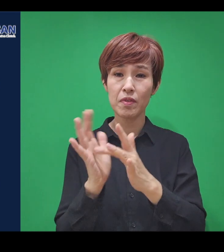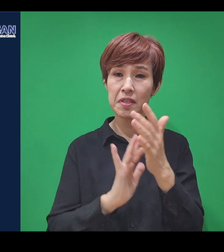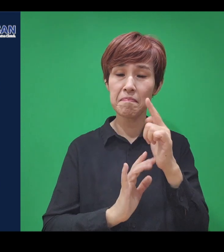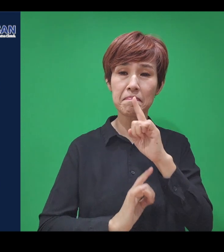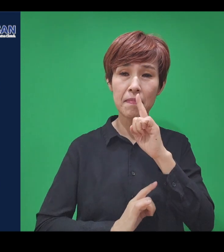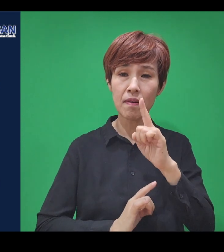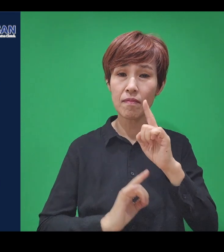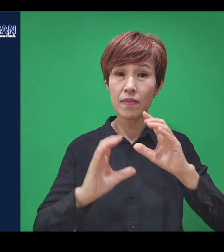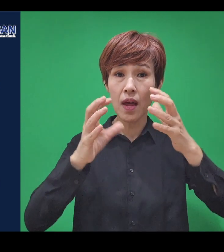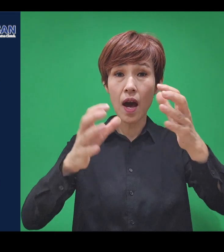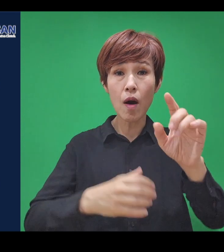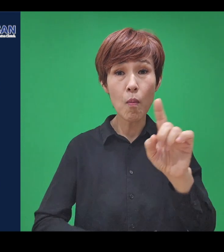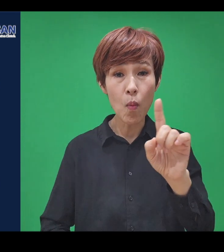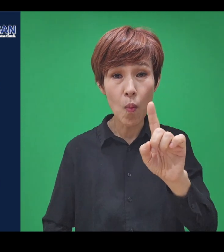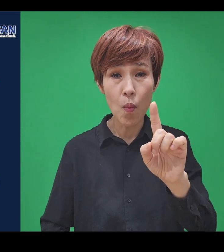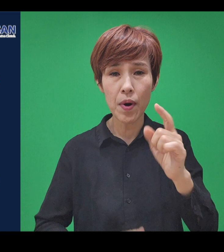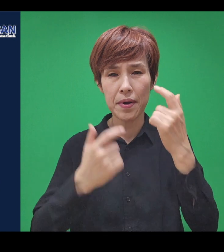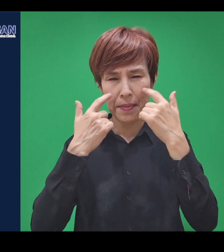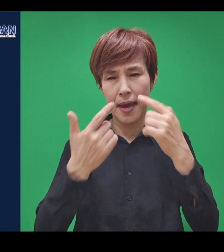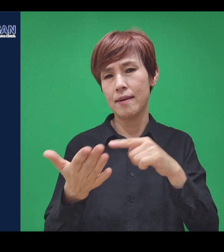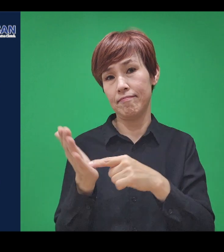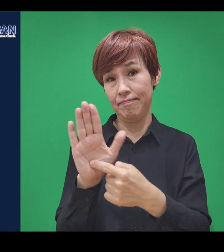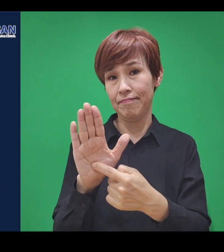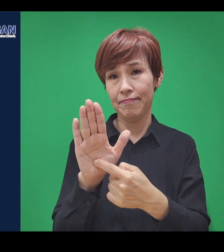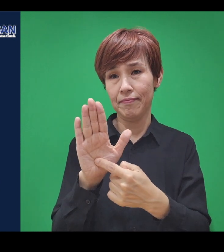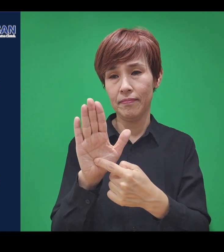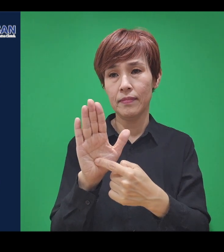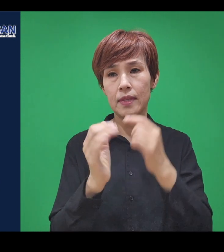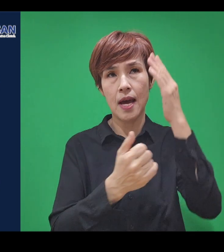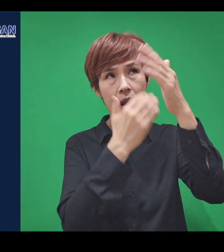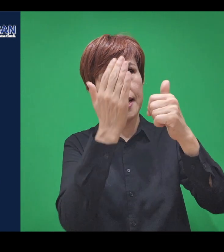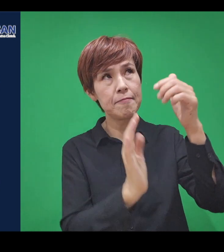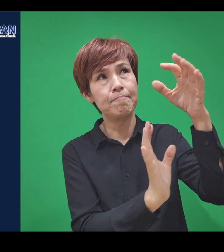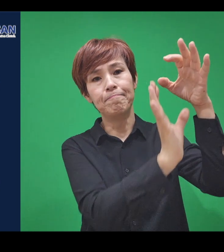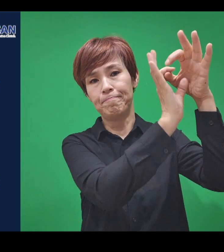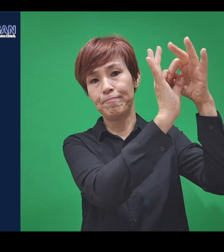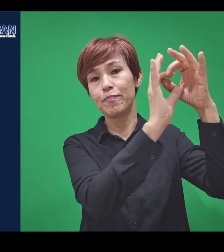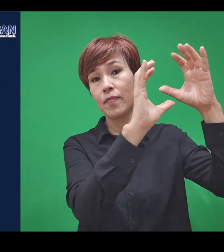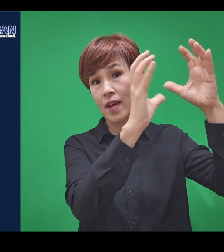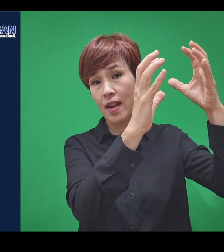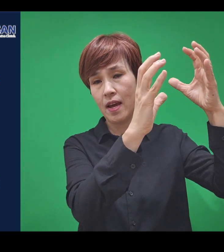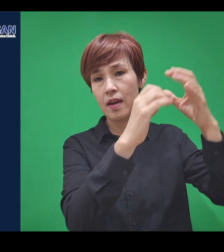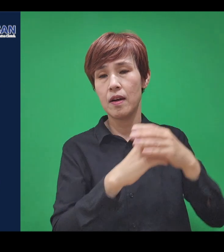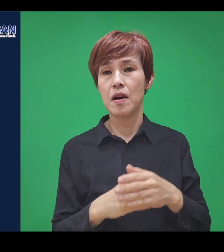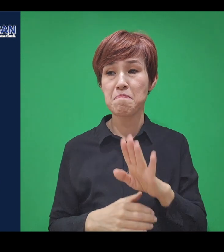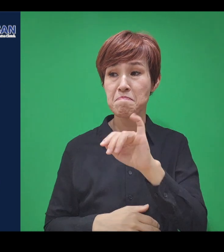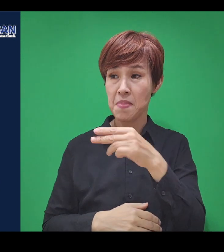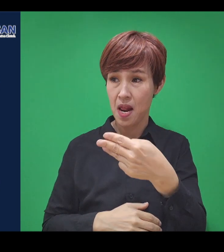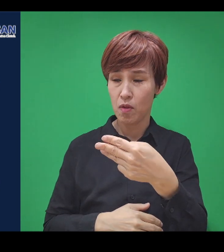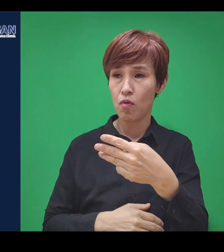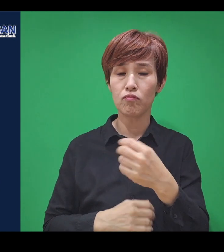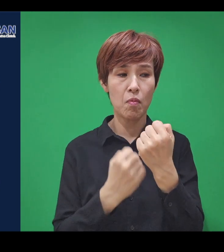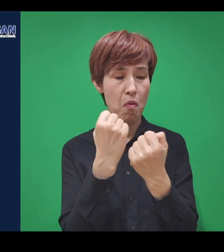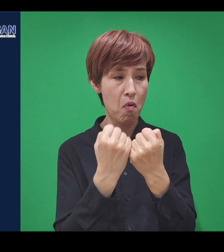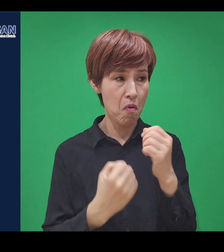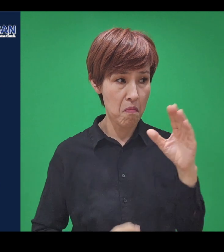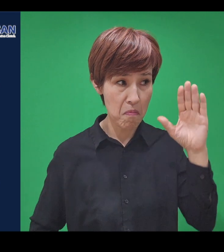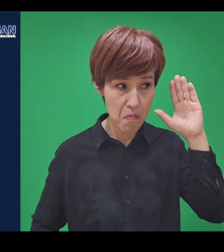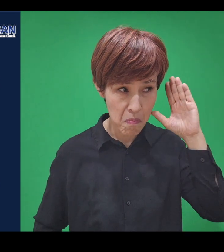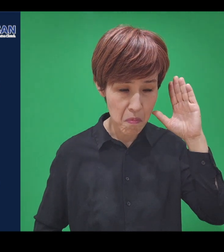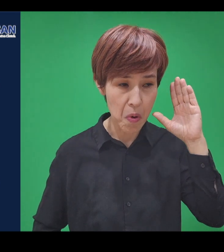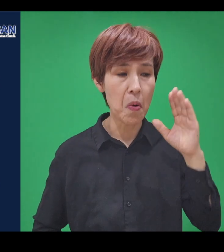나라의 정체성을 분명히 말씀하세요. 하나님의 나라였어요. 빌라도가 그 설명을 다 듣더니 이렇게